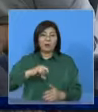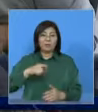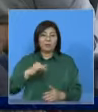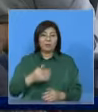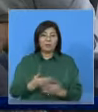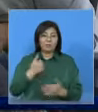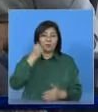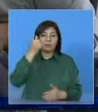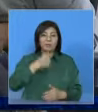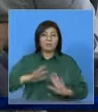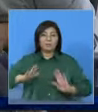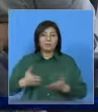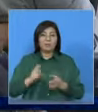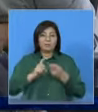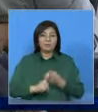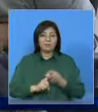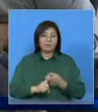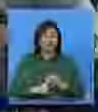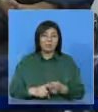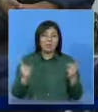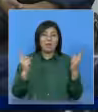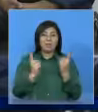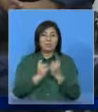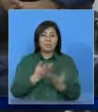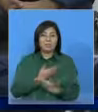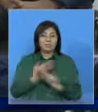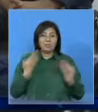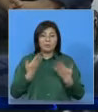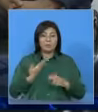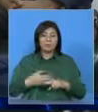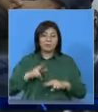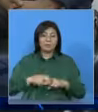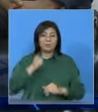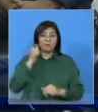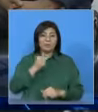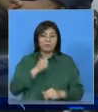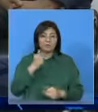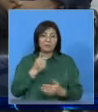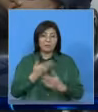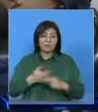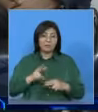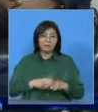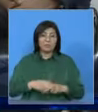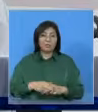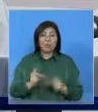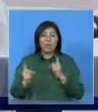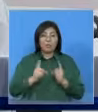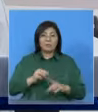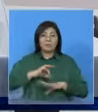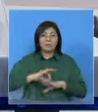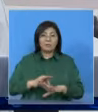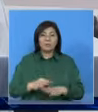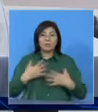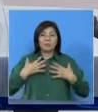году из-за ситуации с пандемией традиционная встреча не состоялась. Однако в этот раз общий сбор провести удалось. Ну,